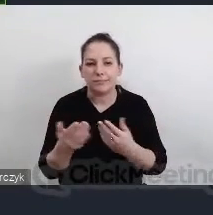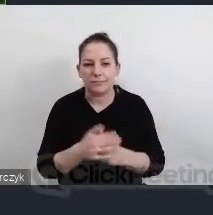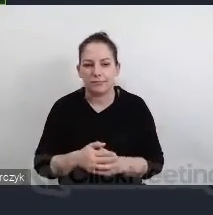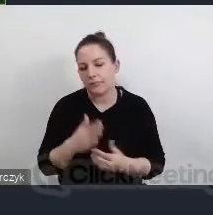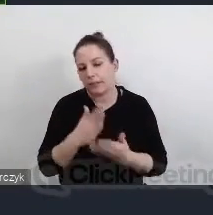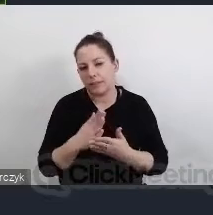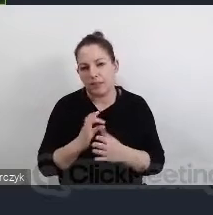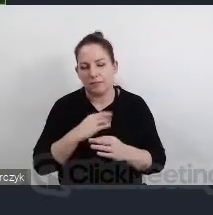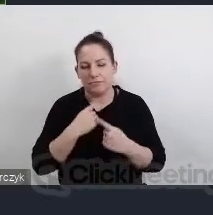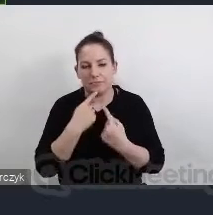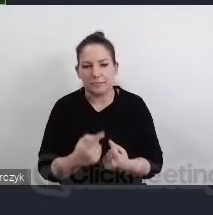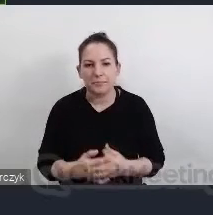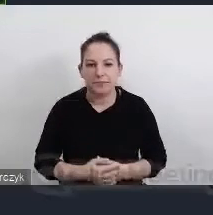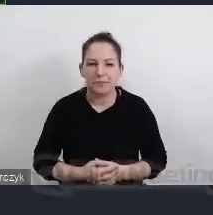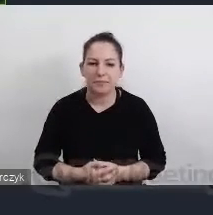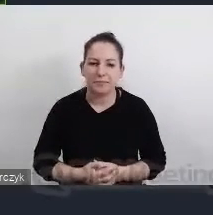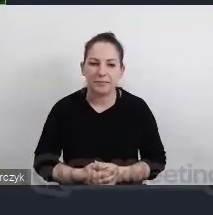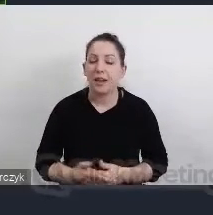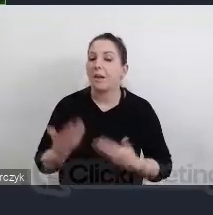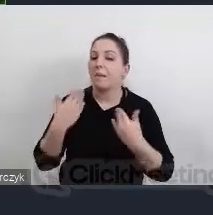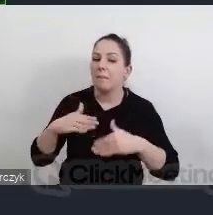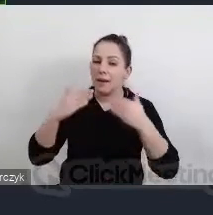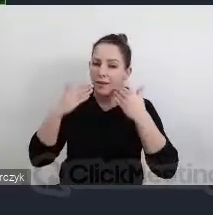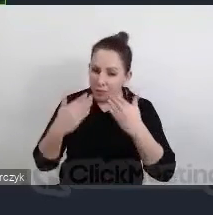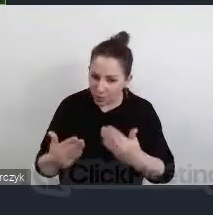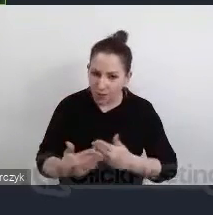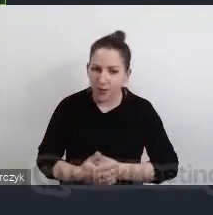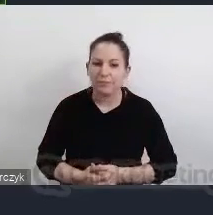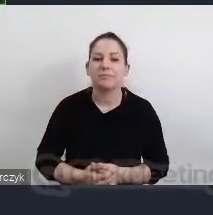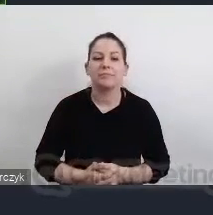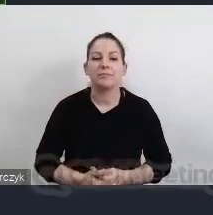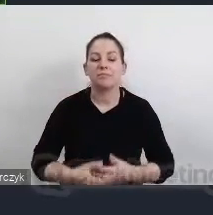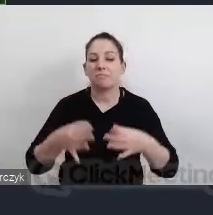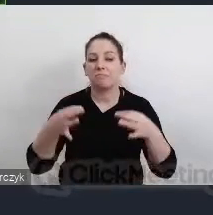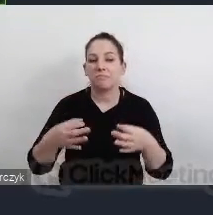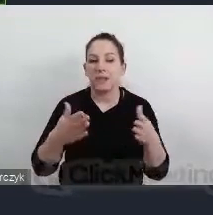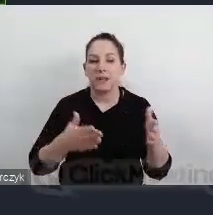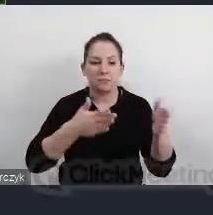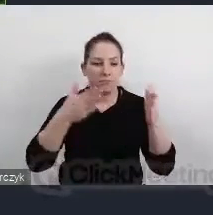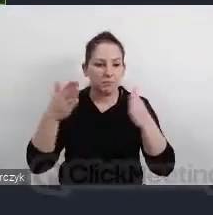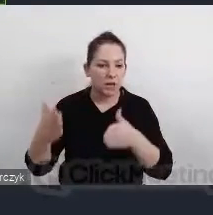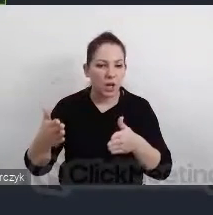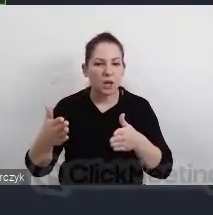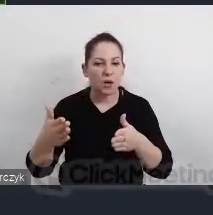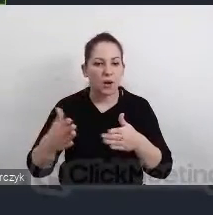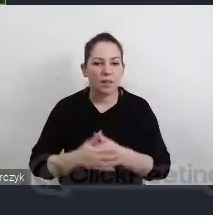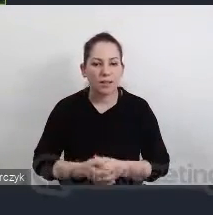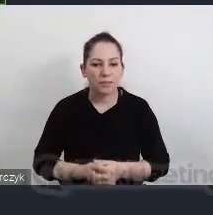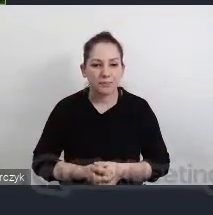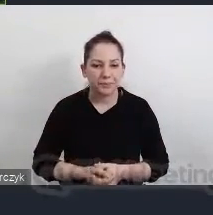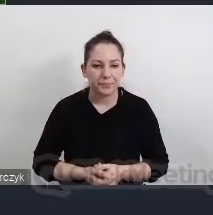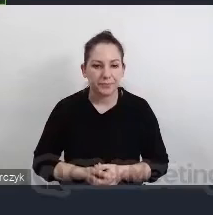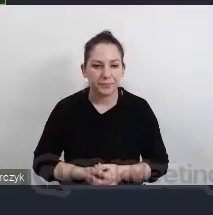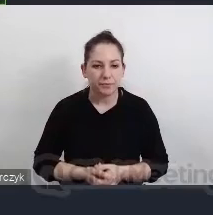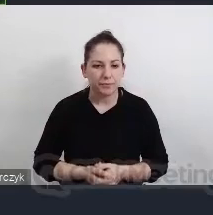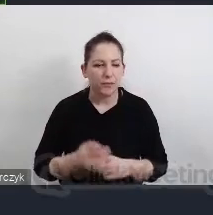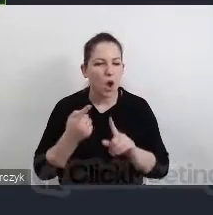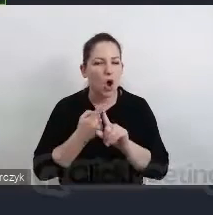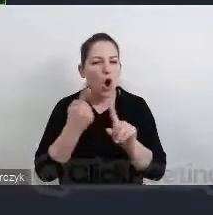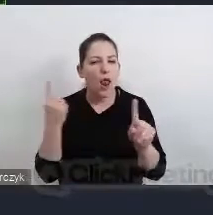strony. Bardzo dziękuję. No to w takim razie kolejnie, w tej kolejności,